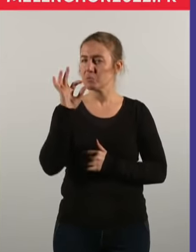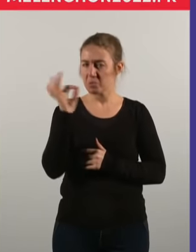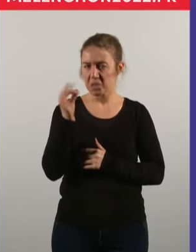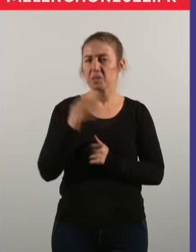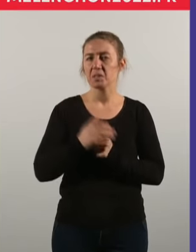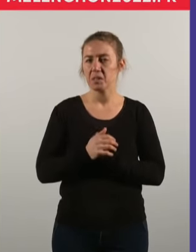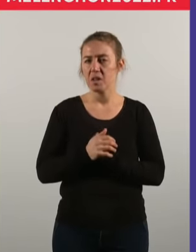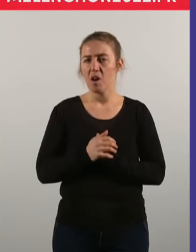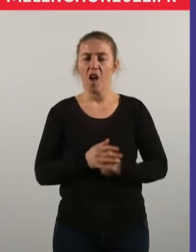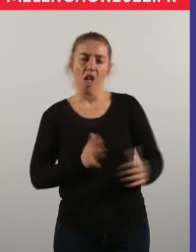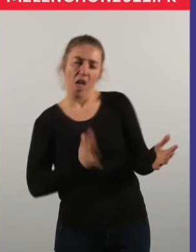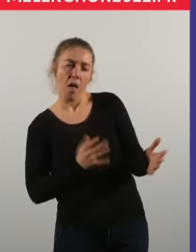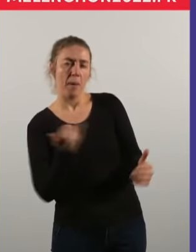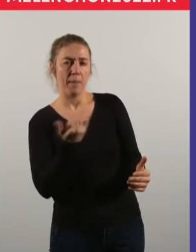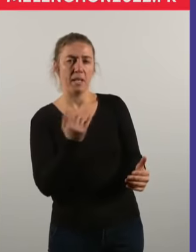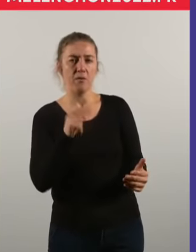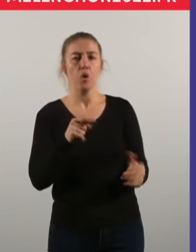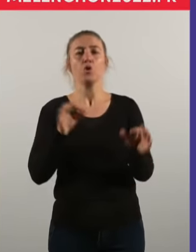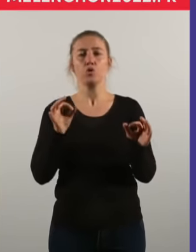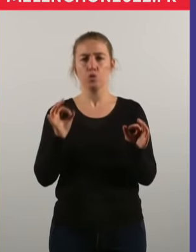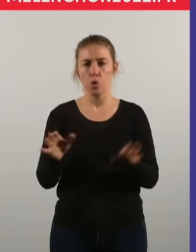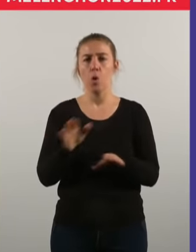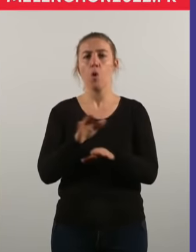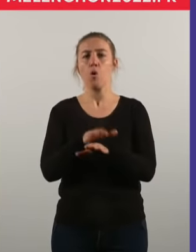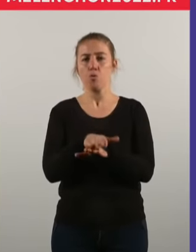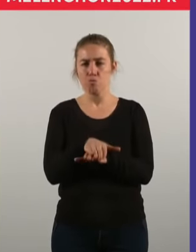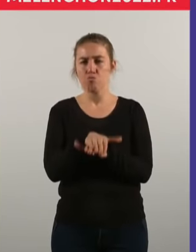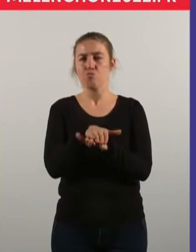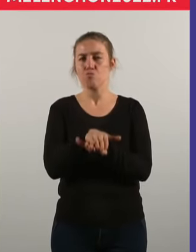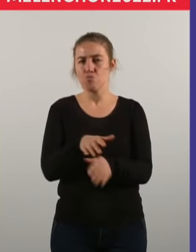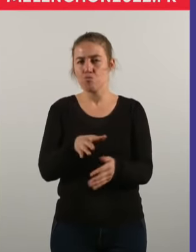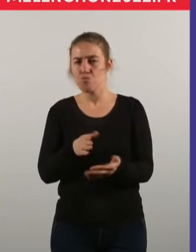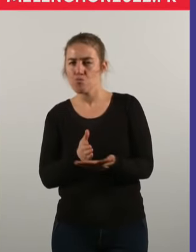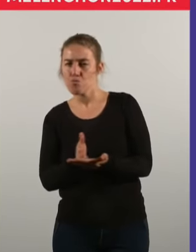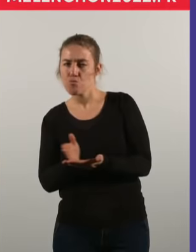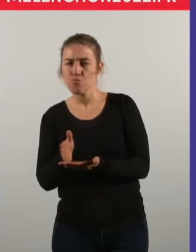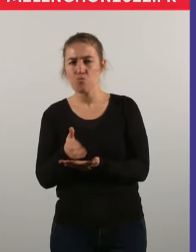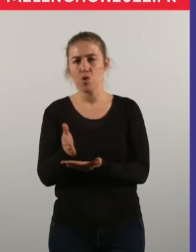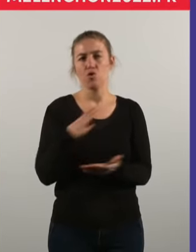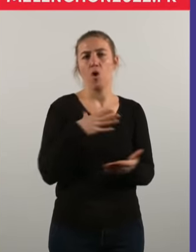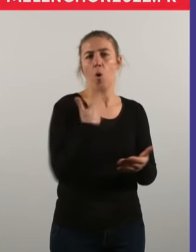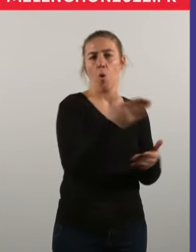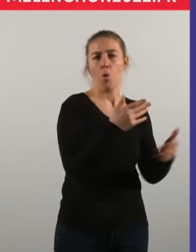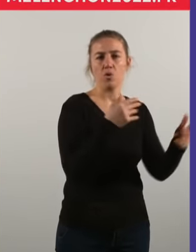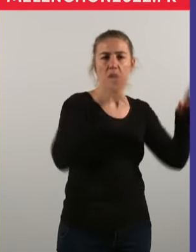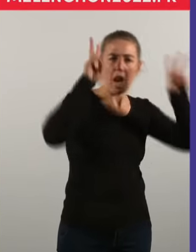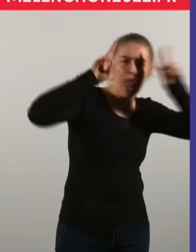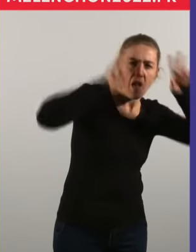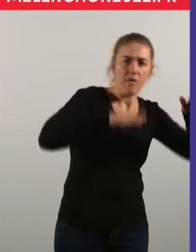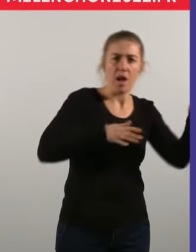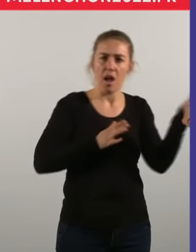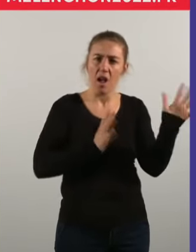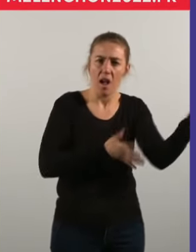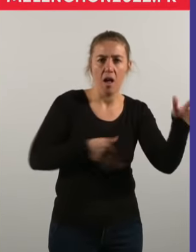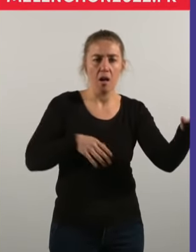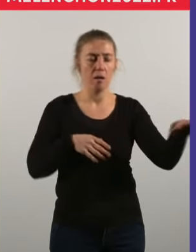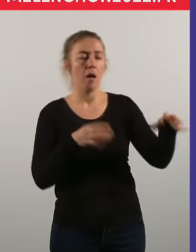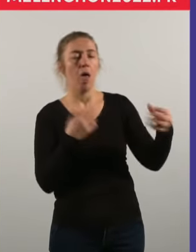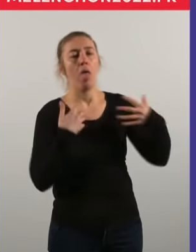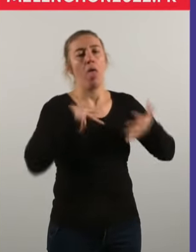Il faut partir à point. Et j'ai déjà épuisé quelques lièvres, hein. Je vais avec vous mon